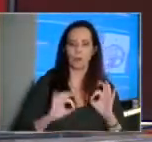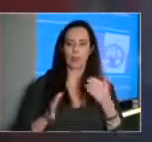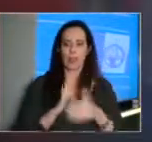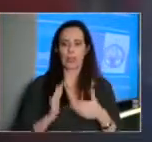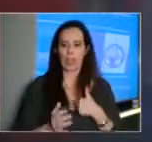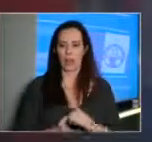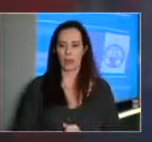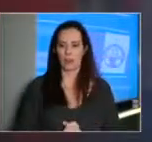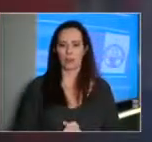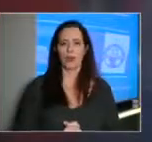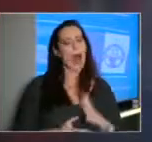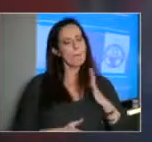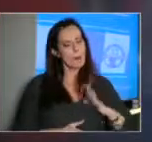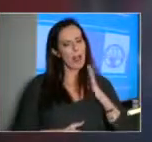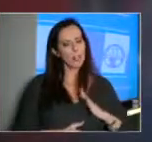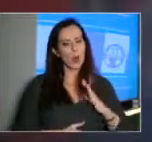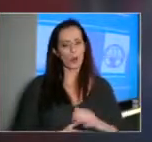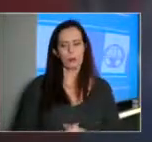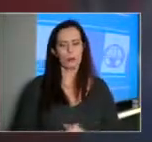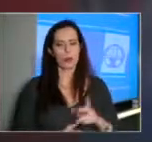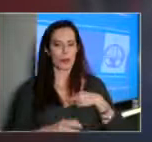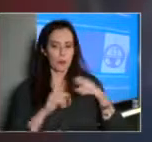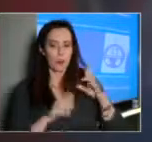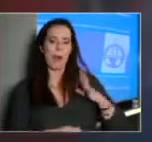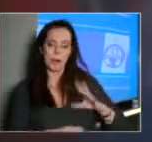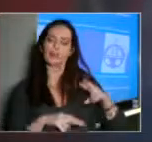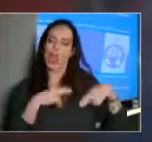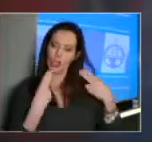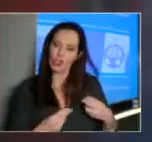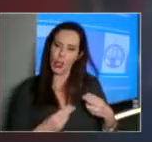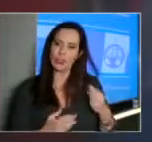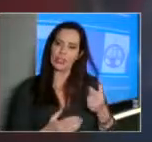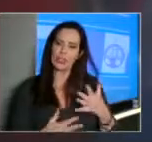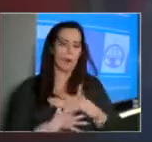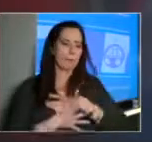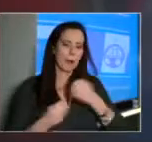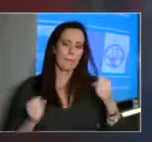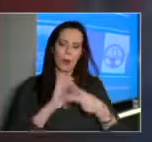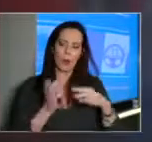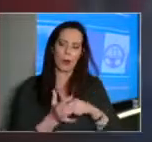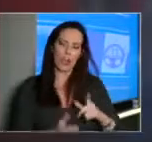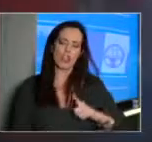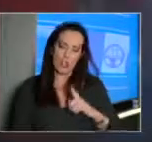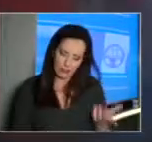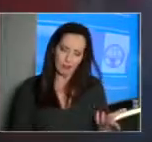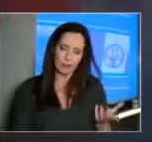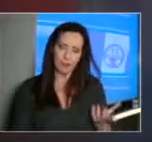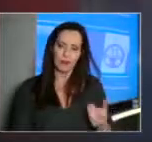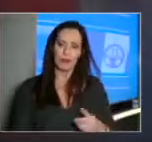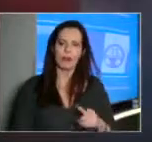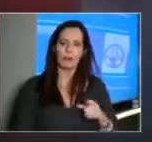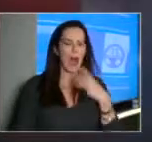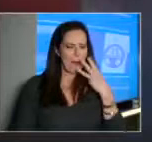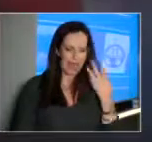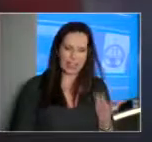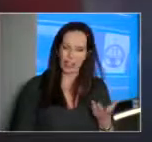שחסר. הממלכתיות במדינה הזאת. אני מקווה שהממלכתיות תחזור באיזשהו שלב, כי קצת נמאס מכל הפוליטיקה האישית,